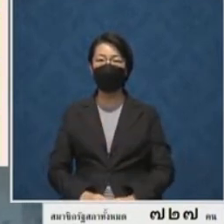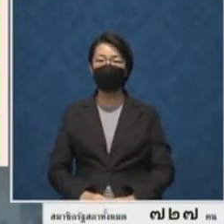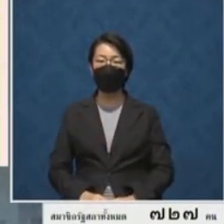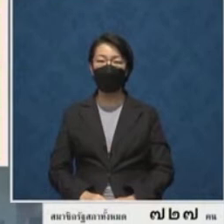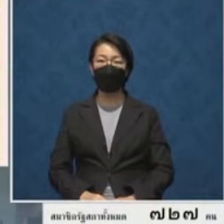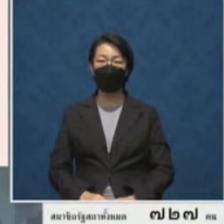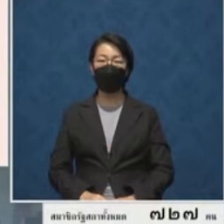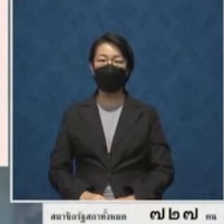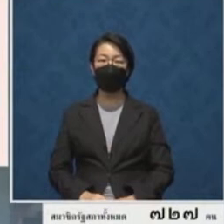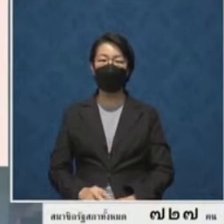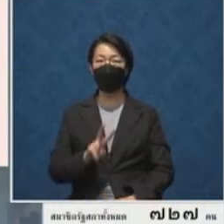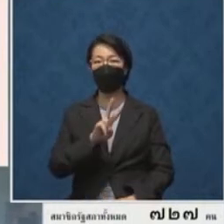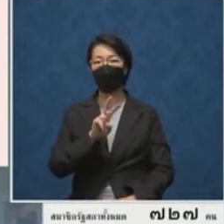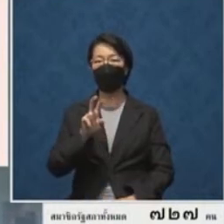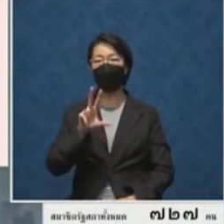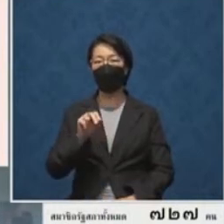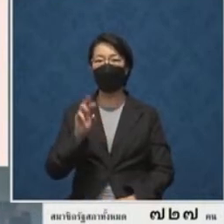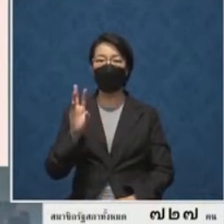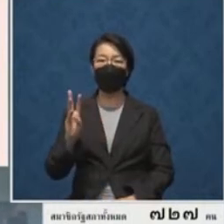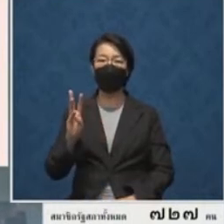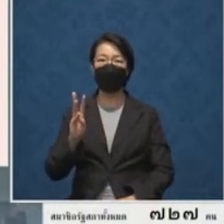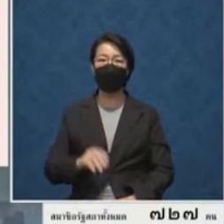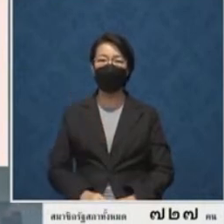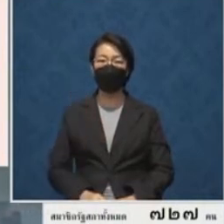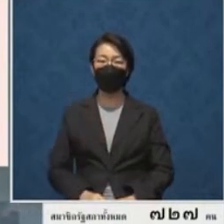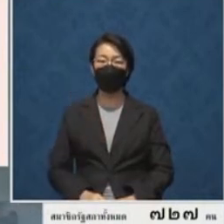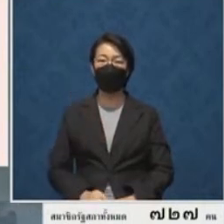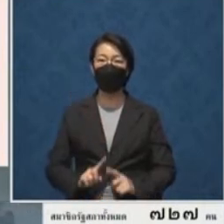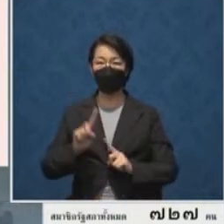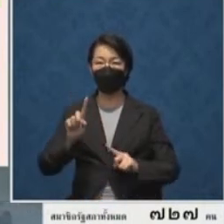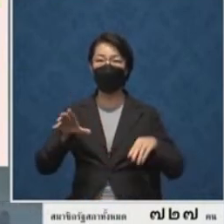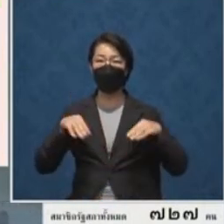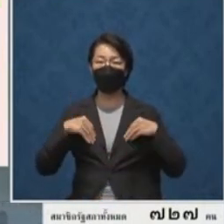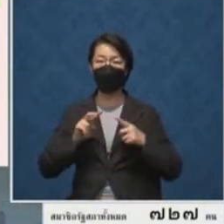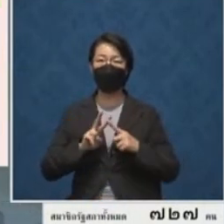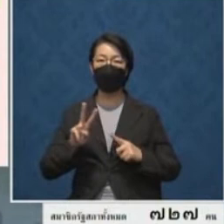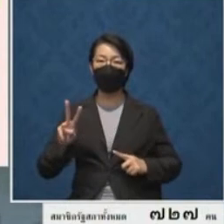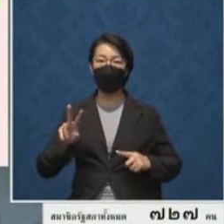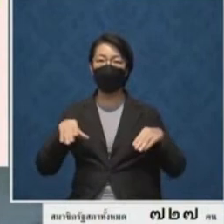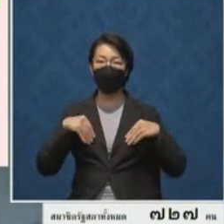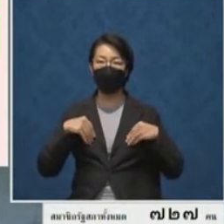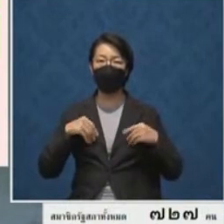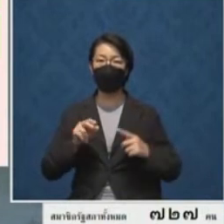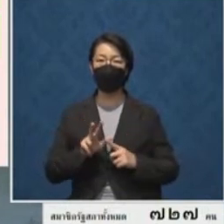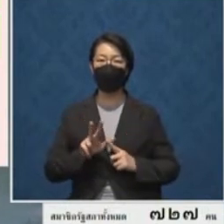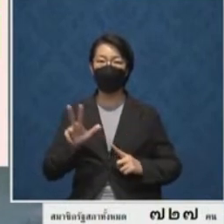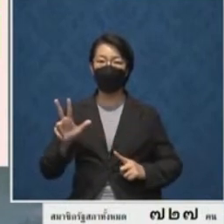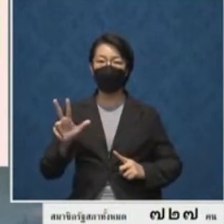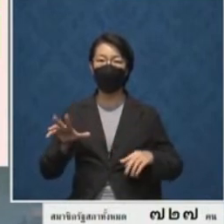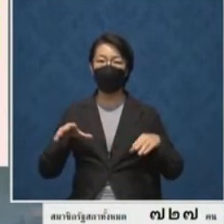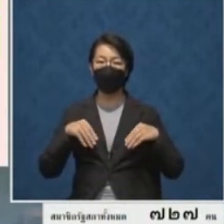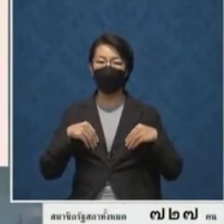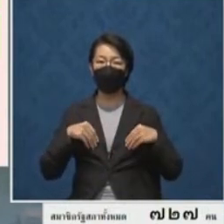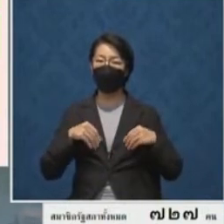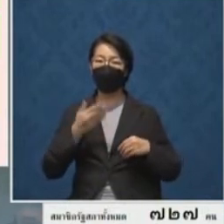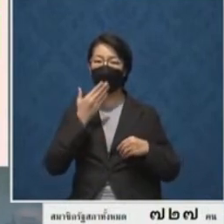236นายนพดลแก้วสุภัทร 1รับหลักการ2รับหลักการ3งดออกเสียง4ไม่